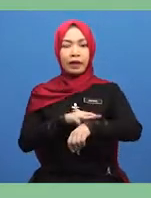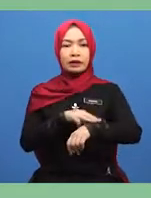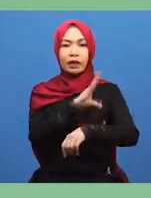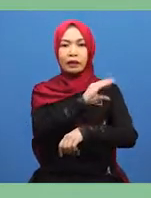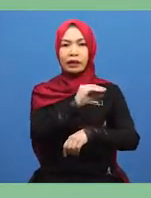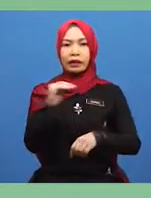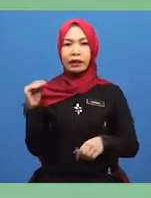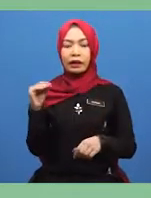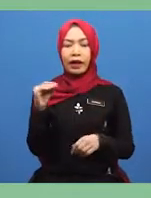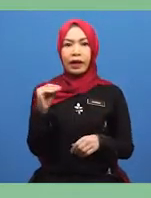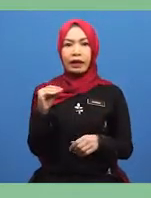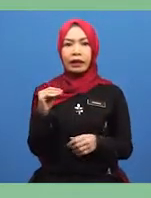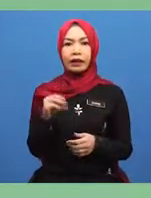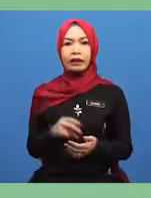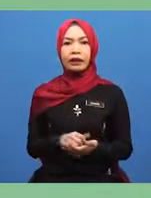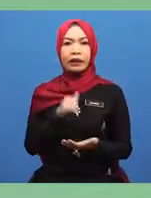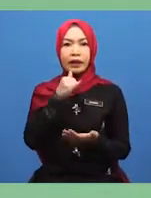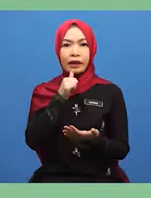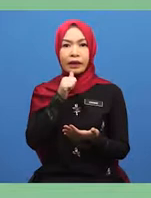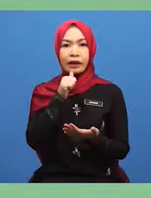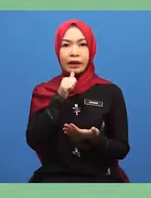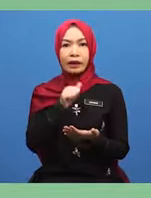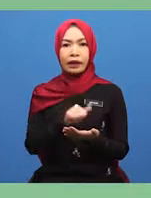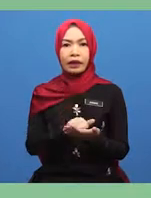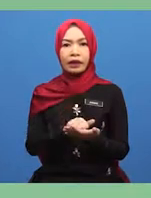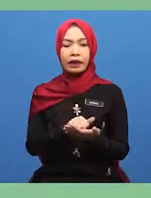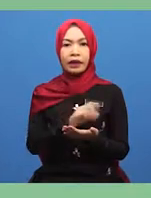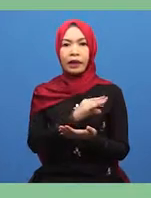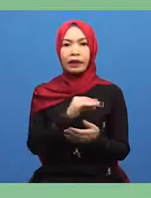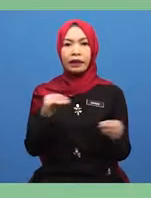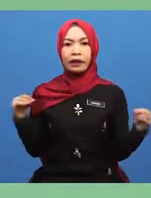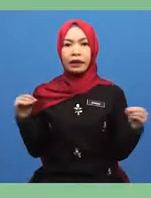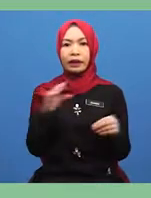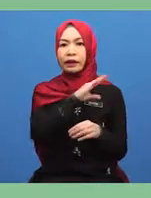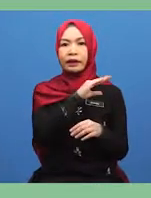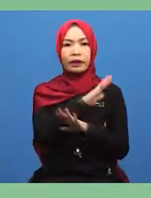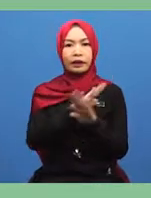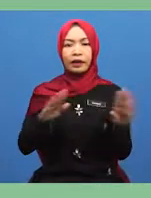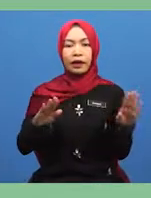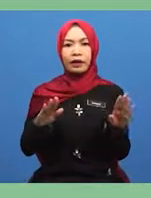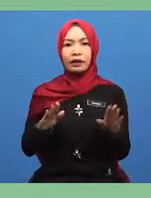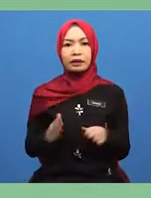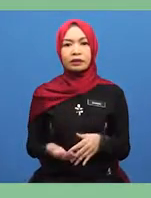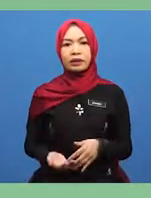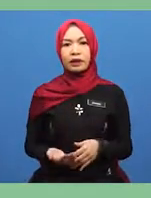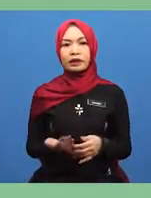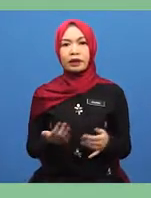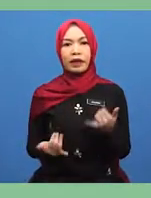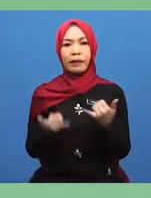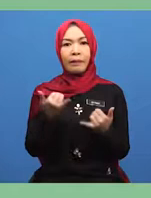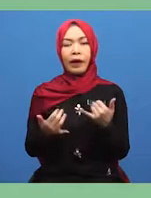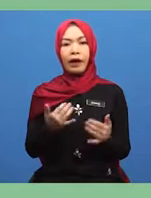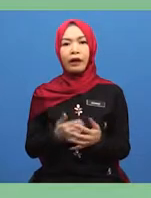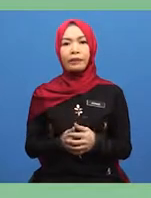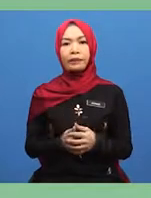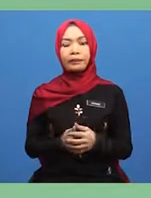menyebabkan nilai USD tidak stabil dan selalu mengalami naik turun dari semasa ke semasa di